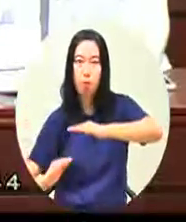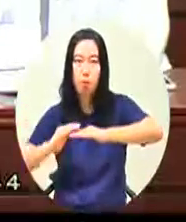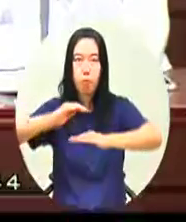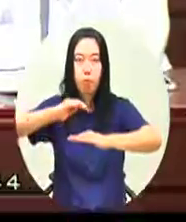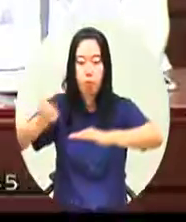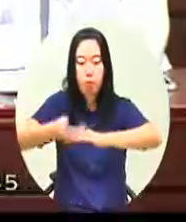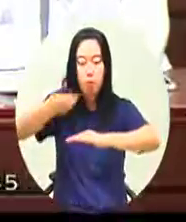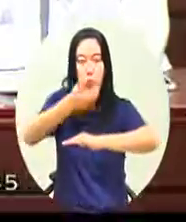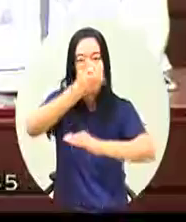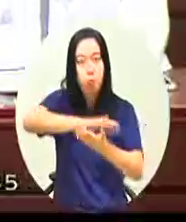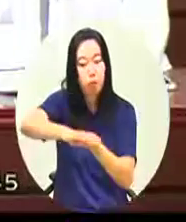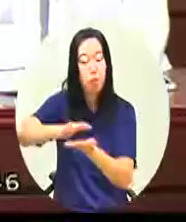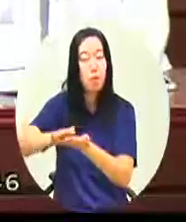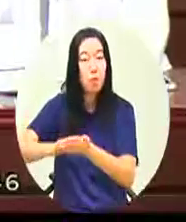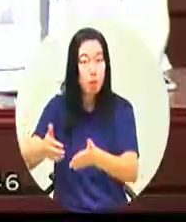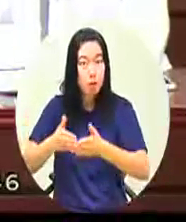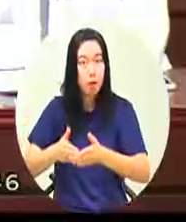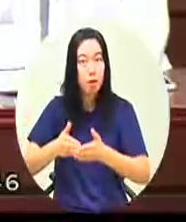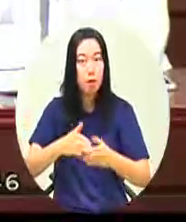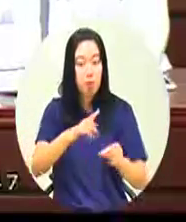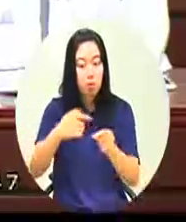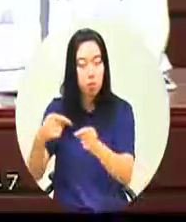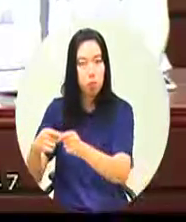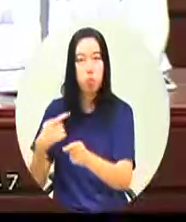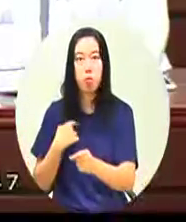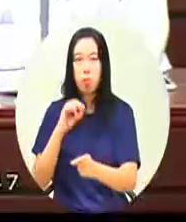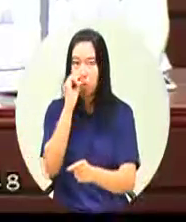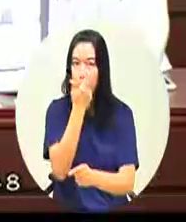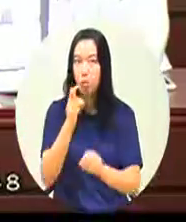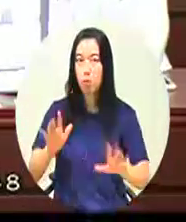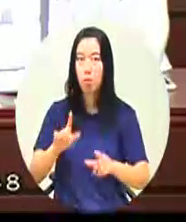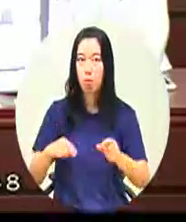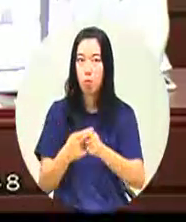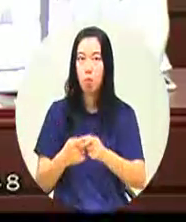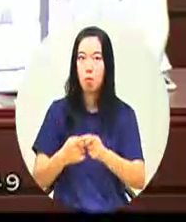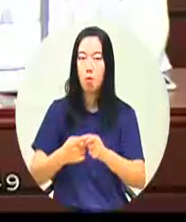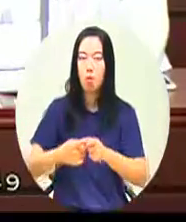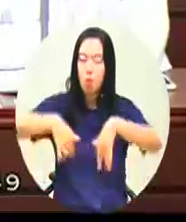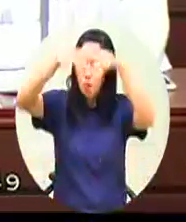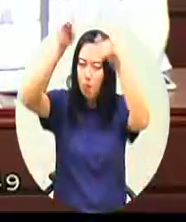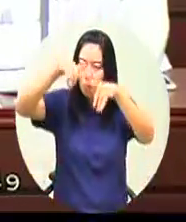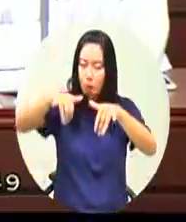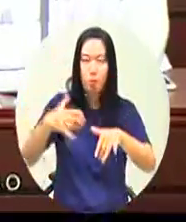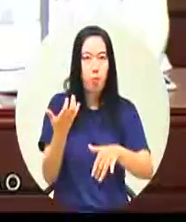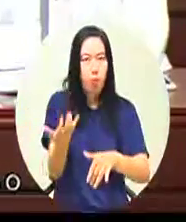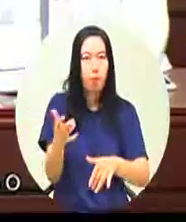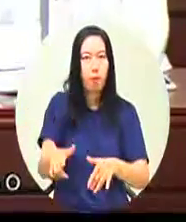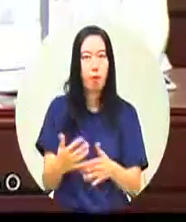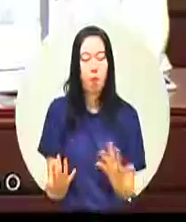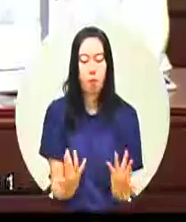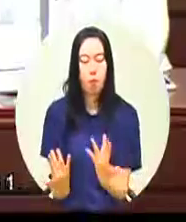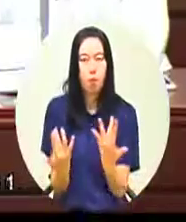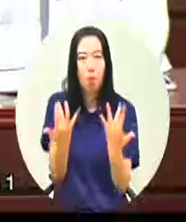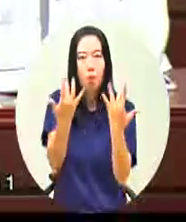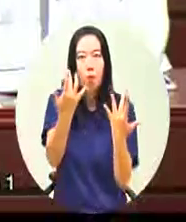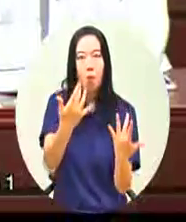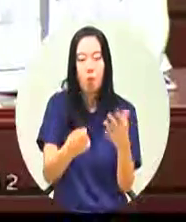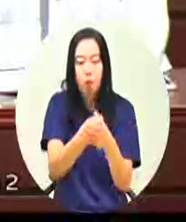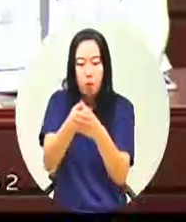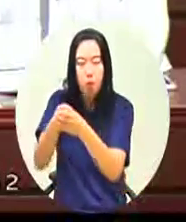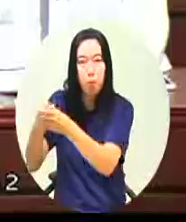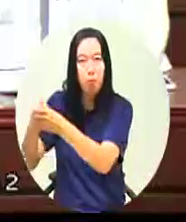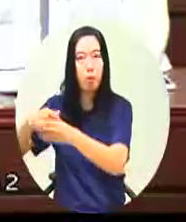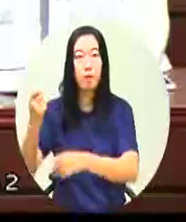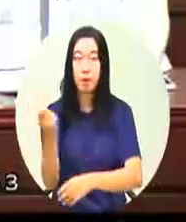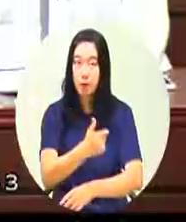清走。啊，所以每一冬，尤其今年吼，可能雨有较侪，所以草啊相对伊生了有较紧。所以